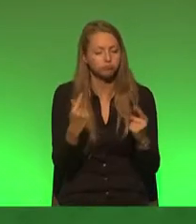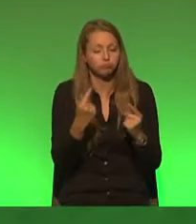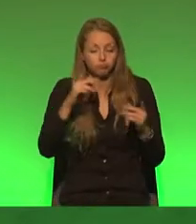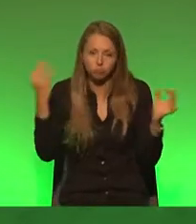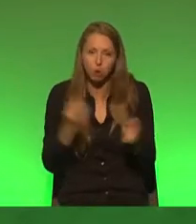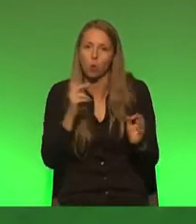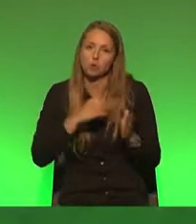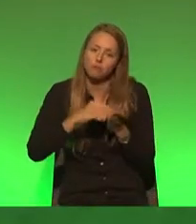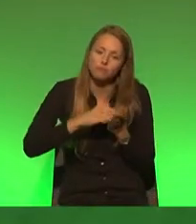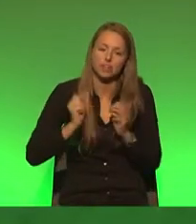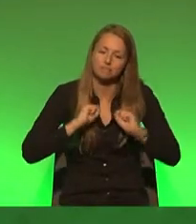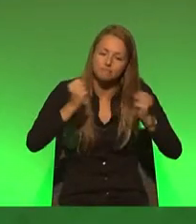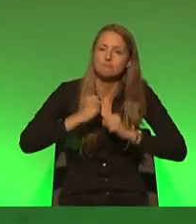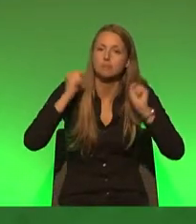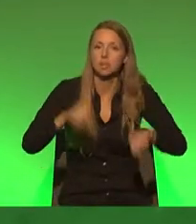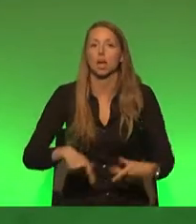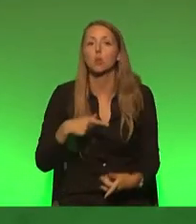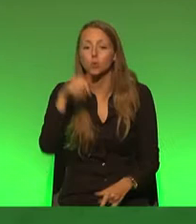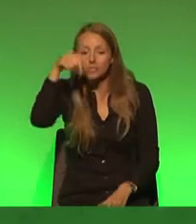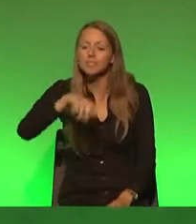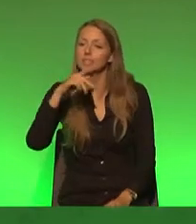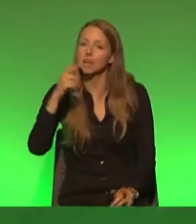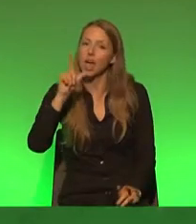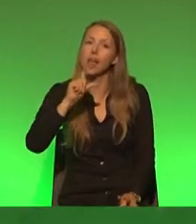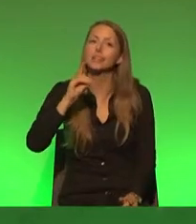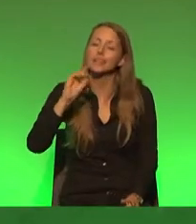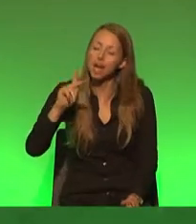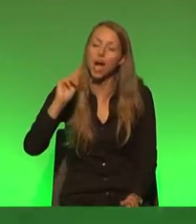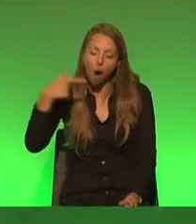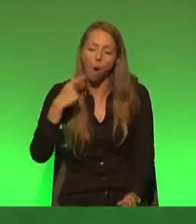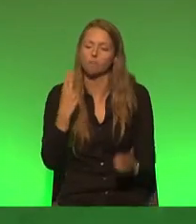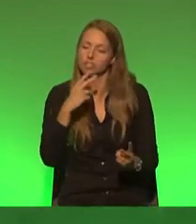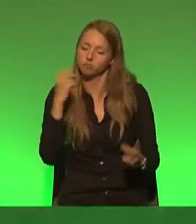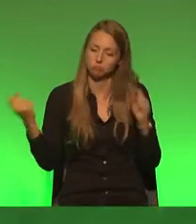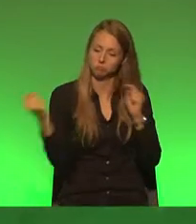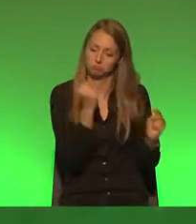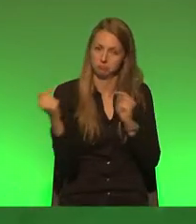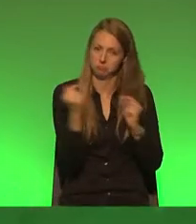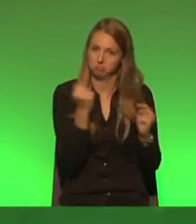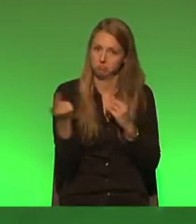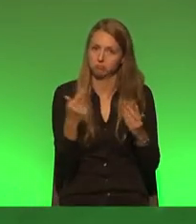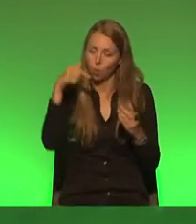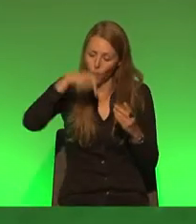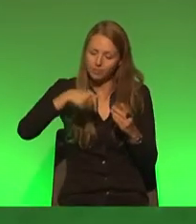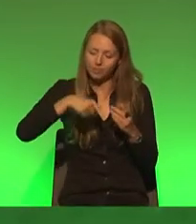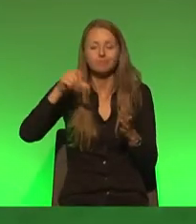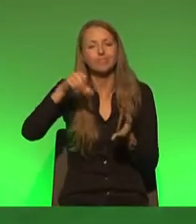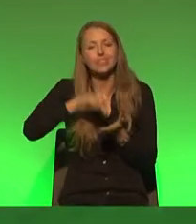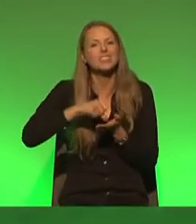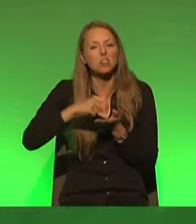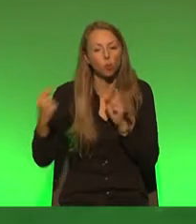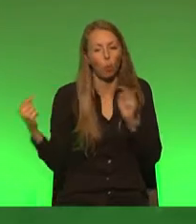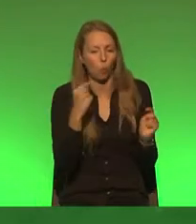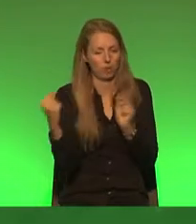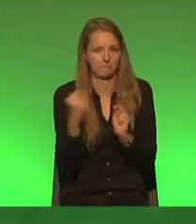und auch hier auf der LDK austrägt, und die hier unsere Landesdelegiertenkonferenzen müssen das Zentrum dieser Debatte sein. Wir